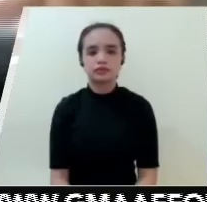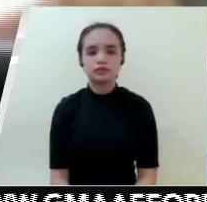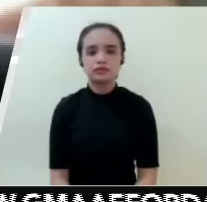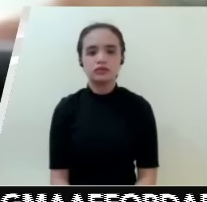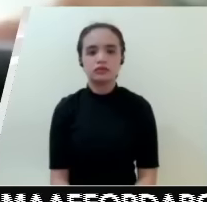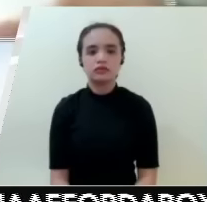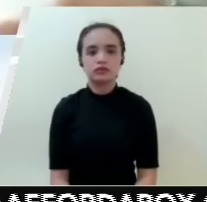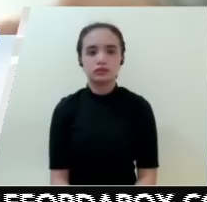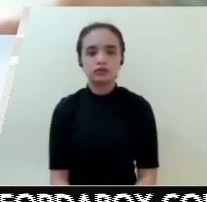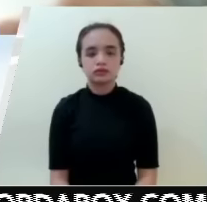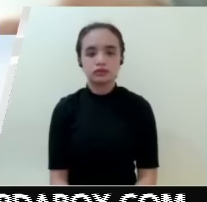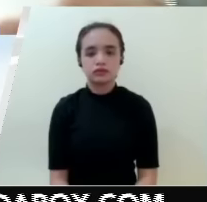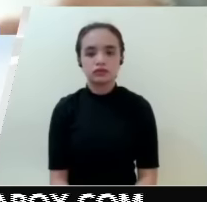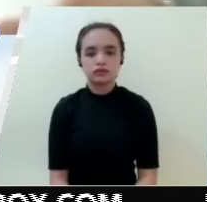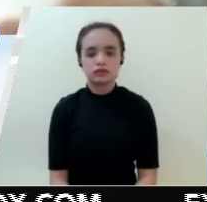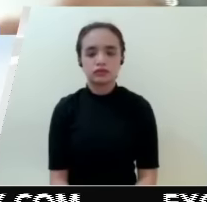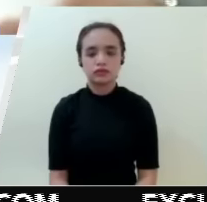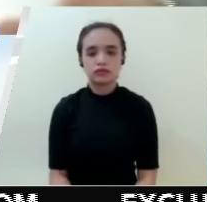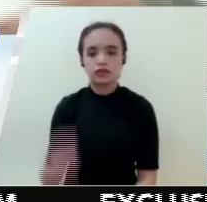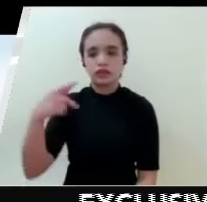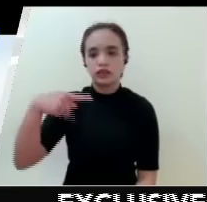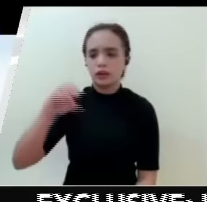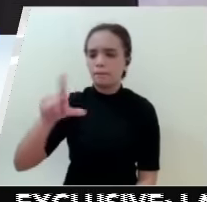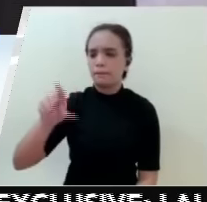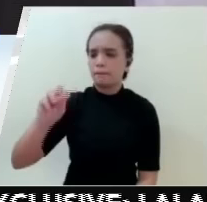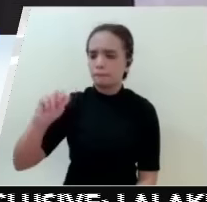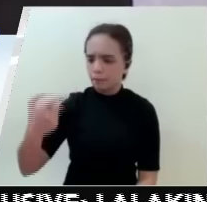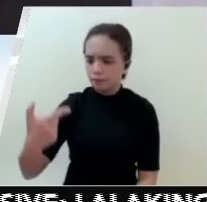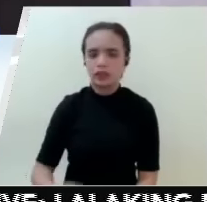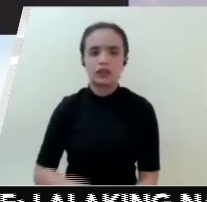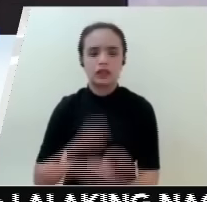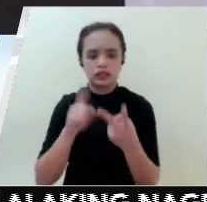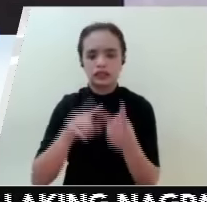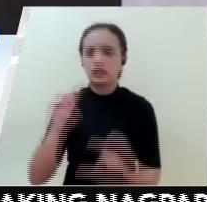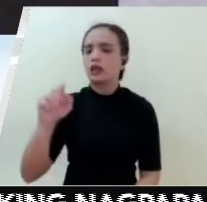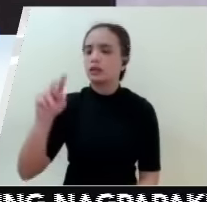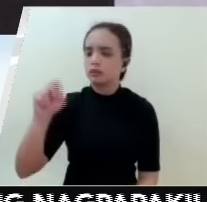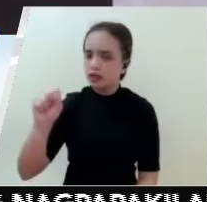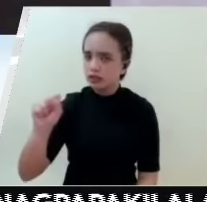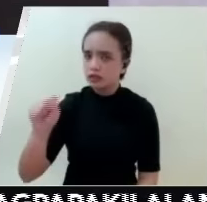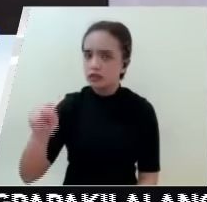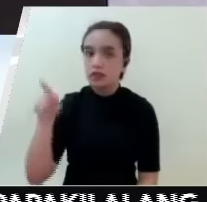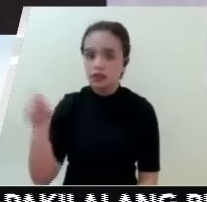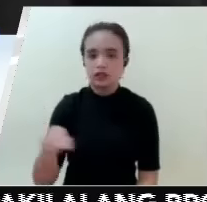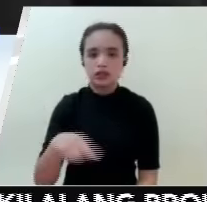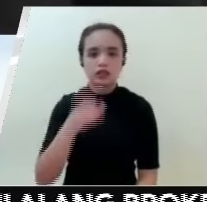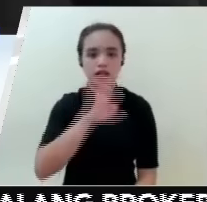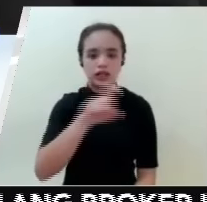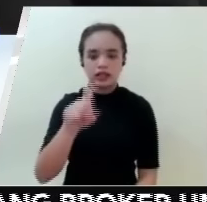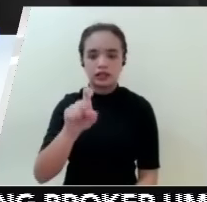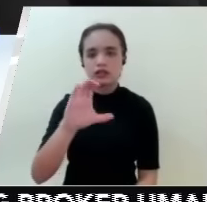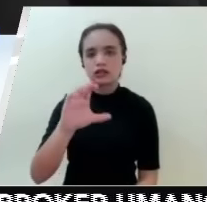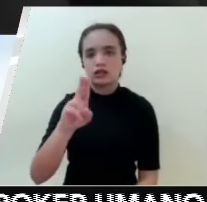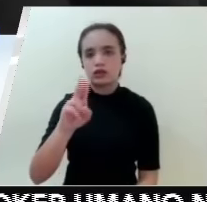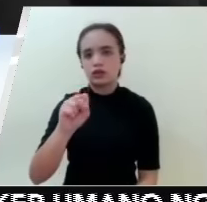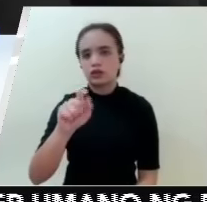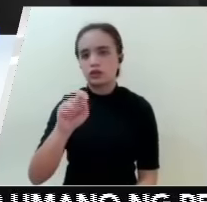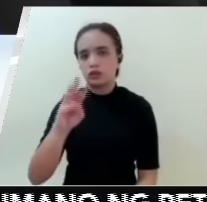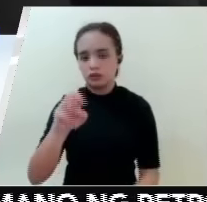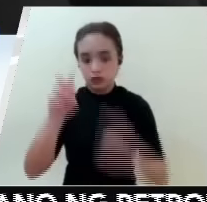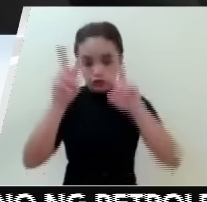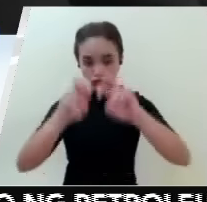Si Pulong, si Mance. Sa pagdawit ni dating Customs Intelligence Officer Jimmy Guban,